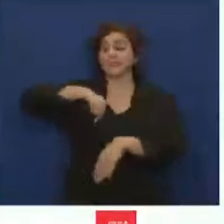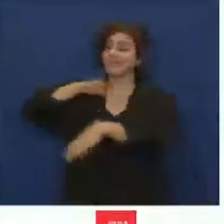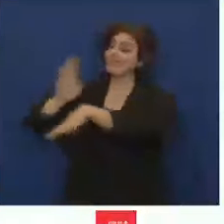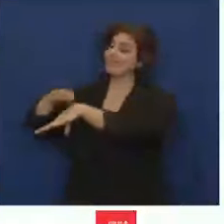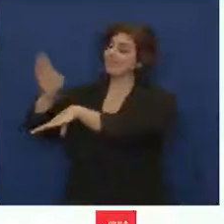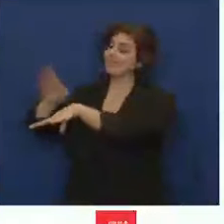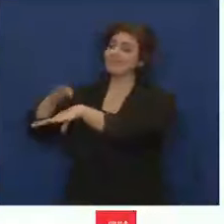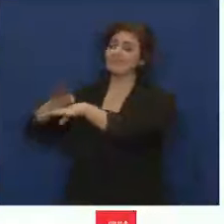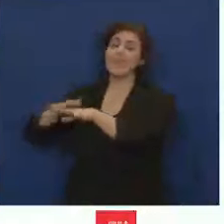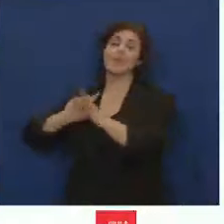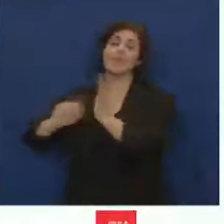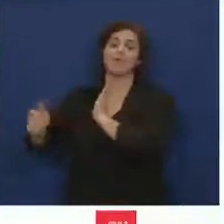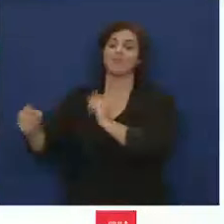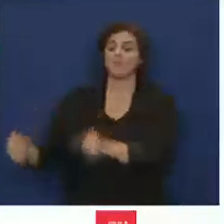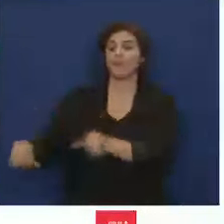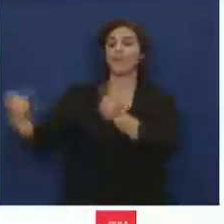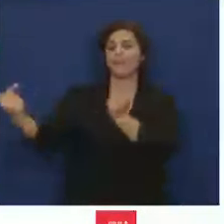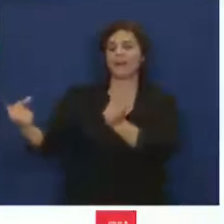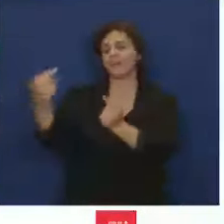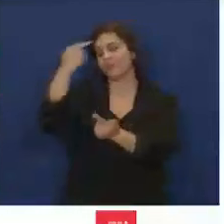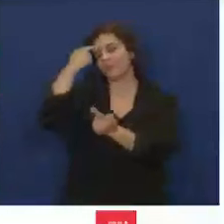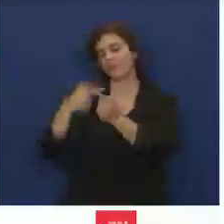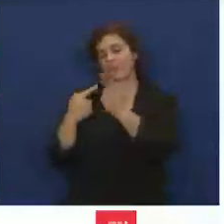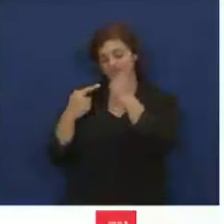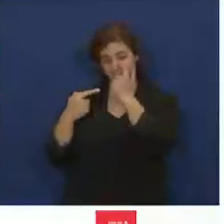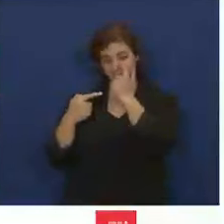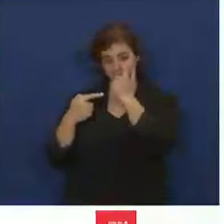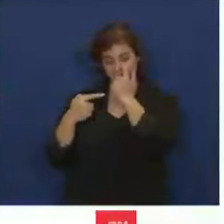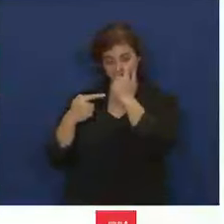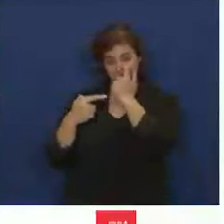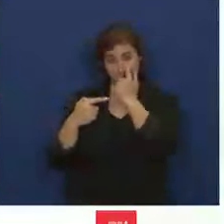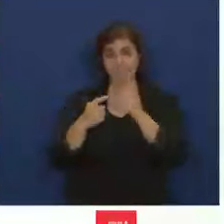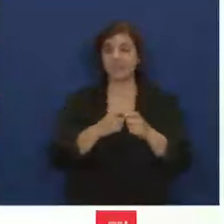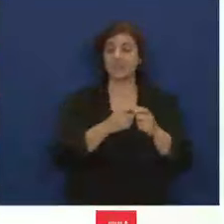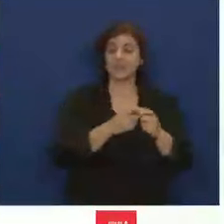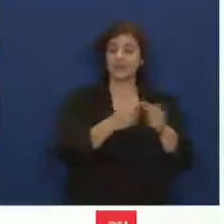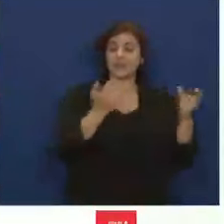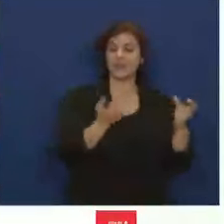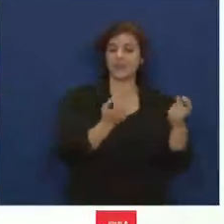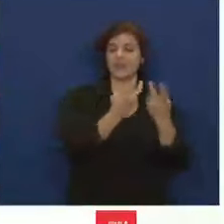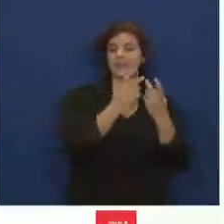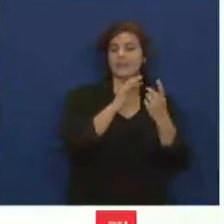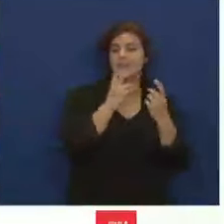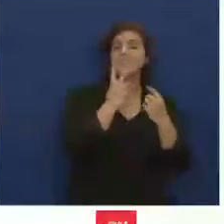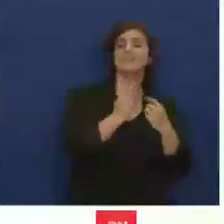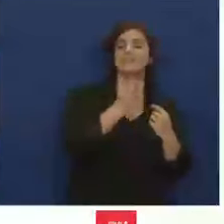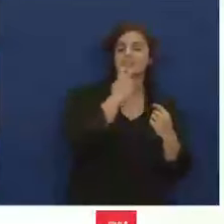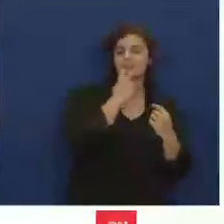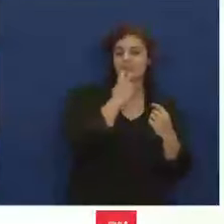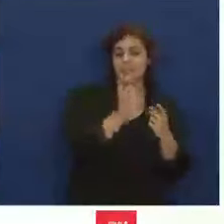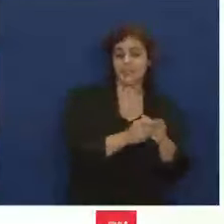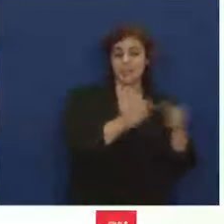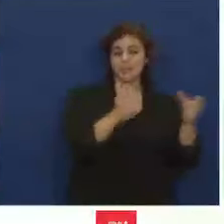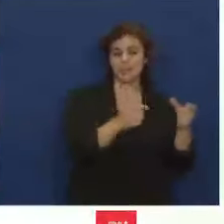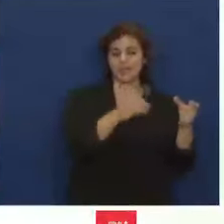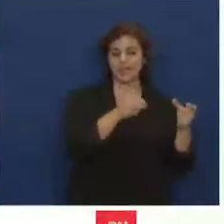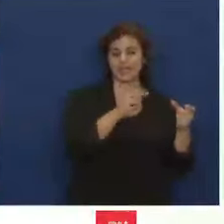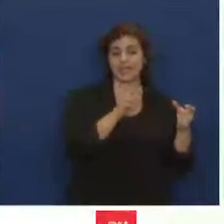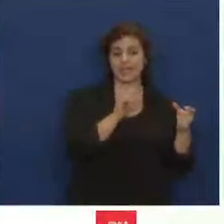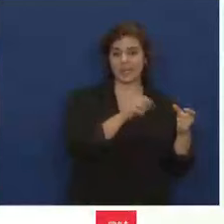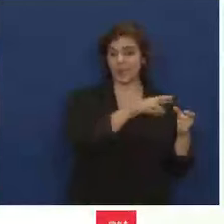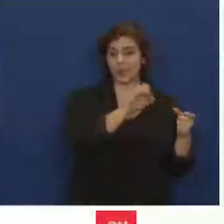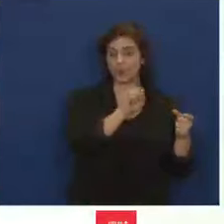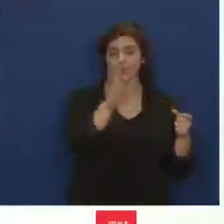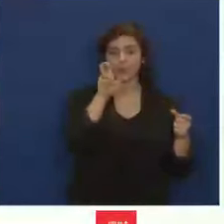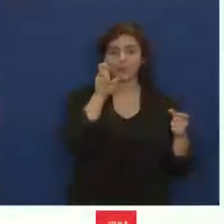contentieuse initiée à l'encontre de la ville de Lille par la société civile immobilière des Rousseaux, qui attend depuis de longues années la